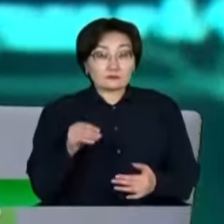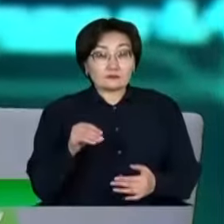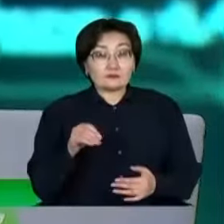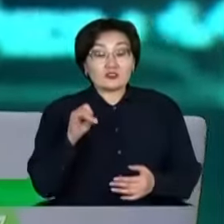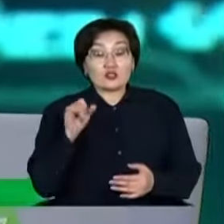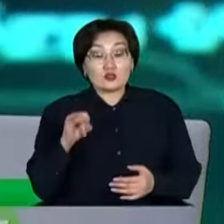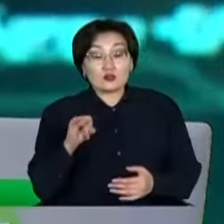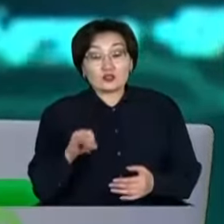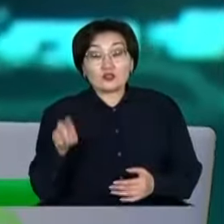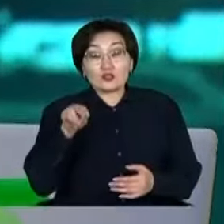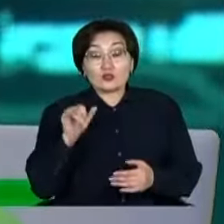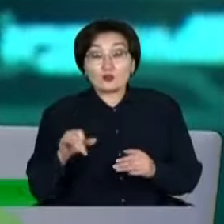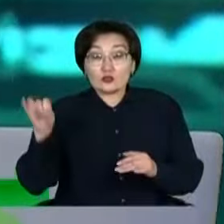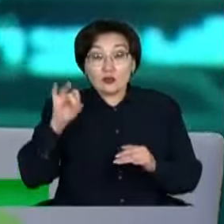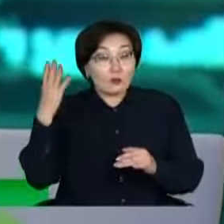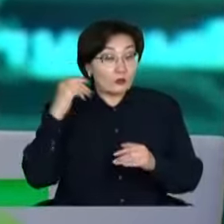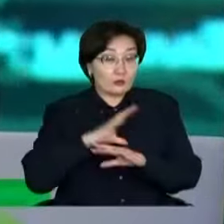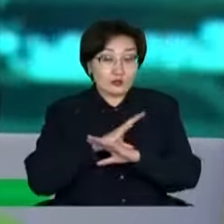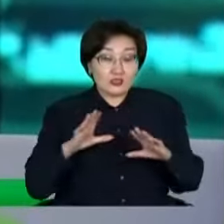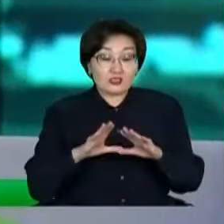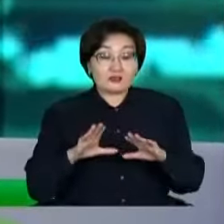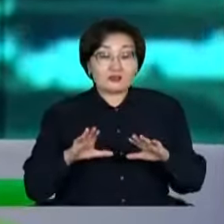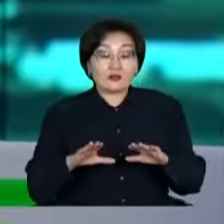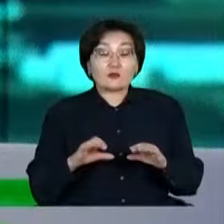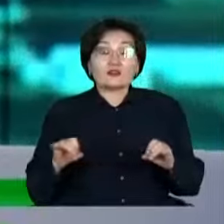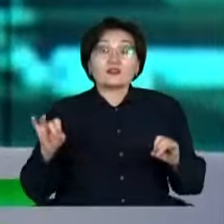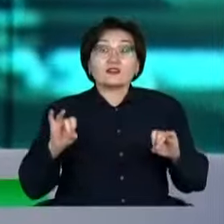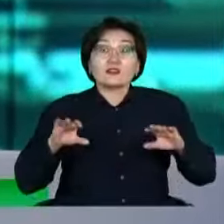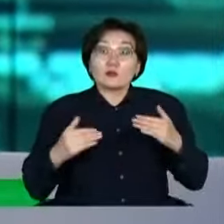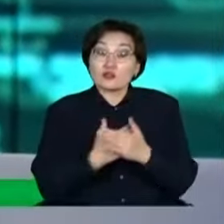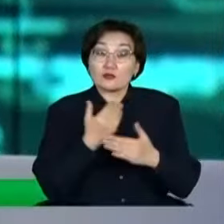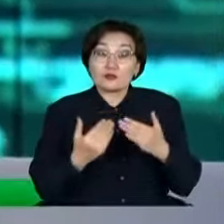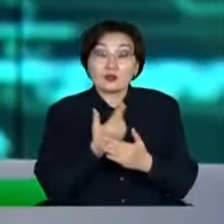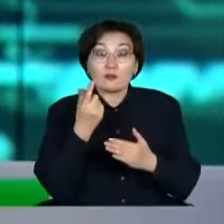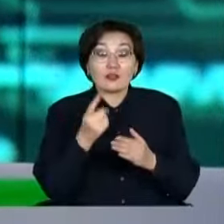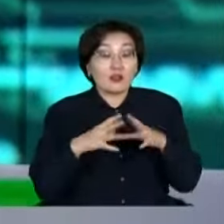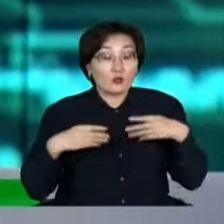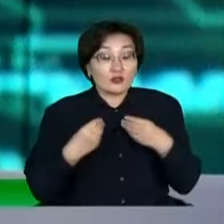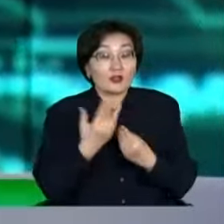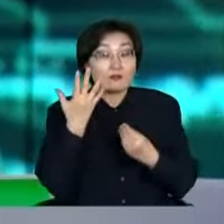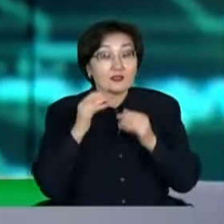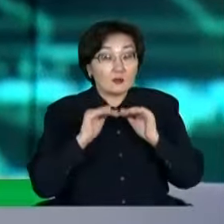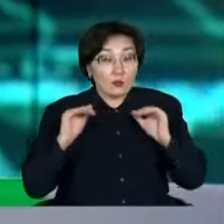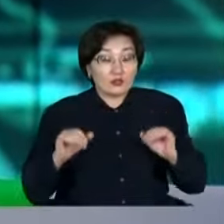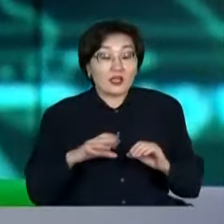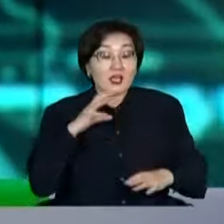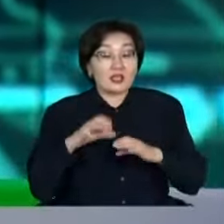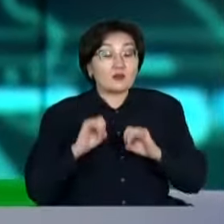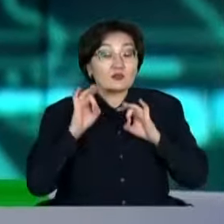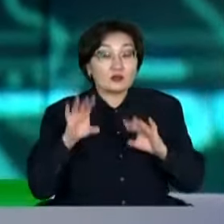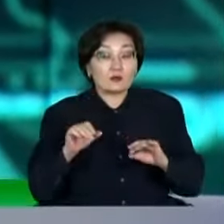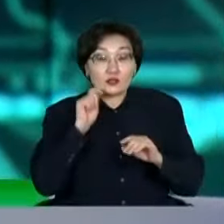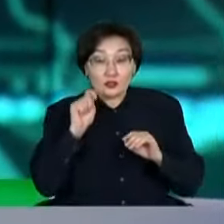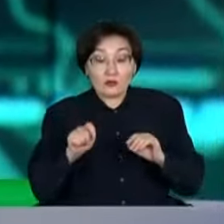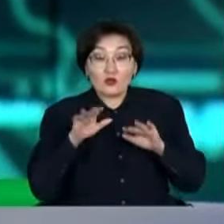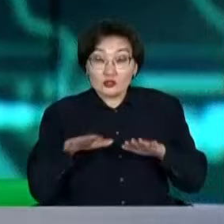Джи-джитсудан джитсу тарихында бұрын-соңды болмаған оқиға. Бір әулеттің 5 бірдей баласы әлем чемпионатында жүлделі орындарға ие болып,